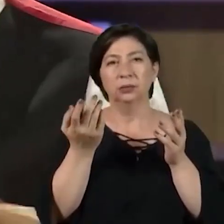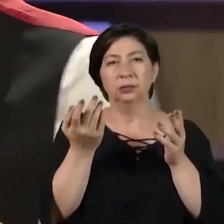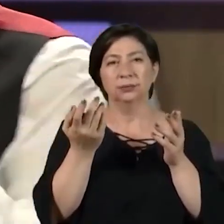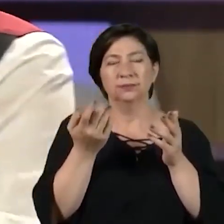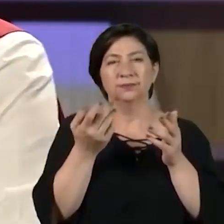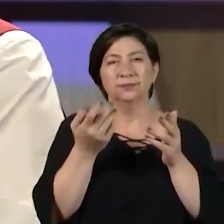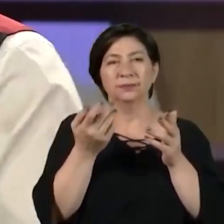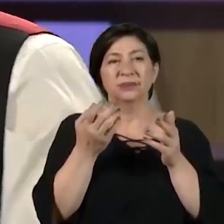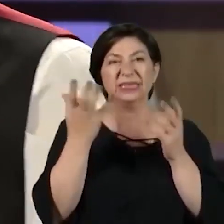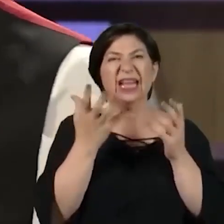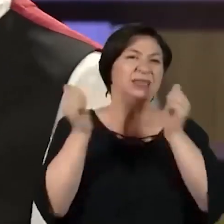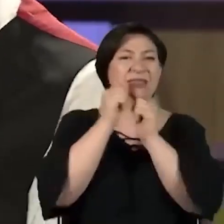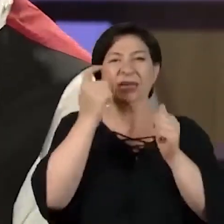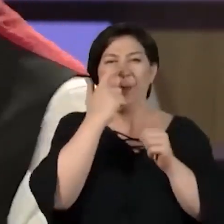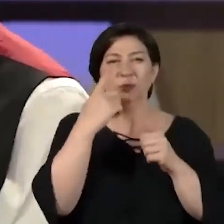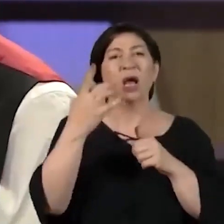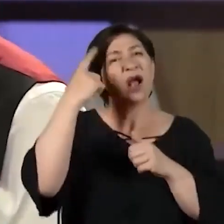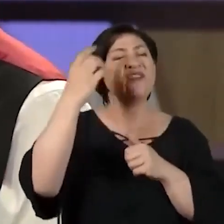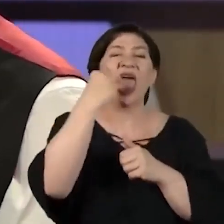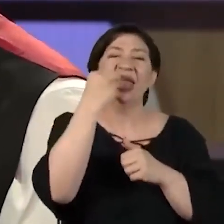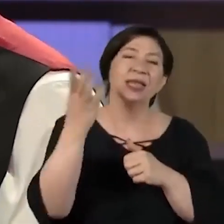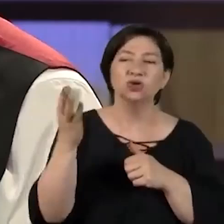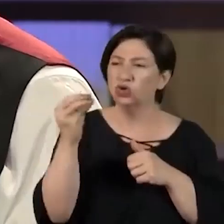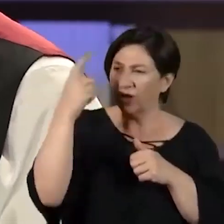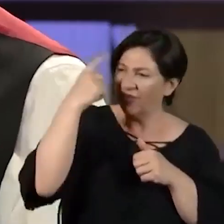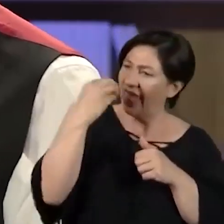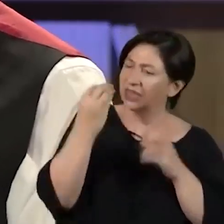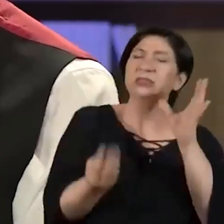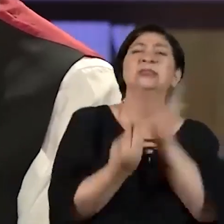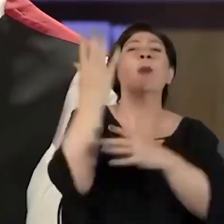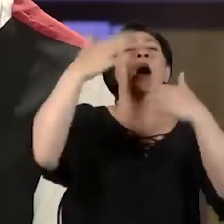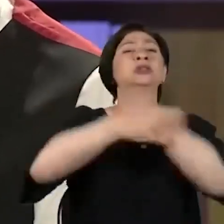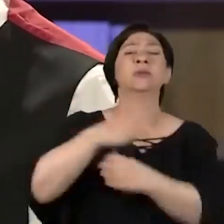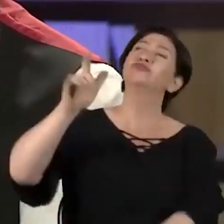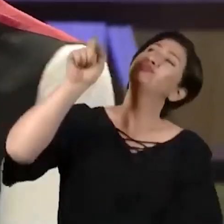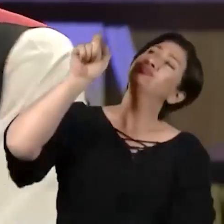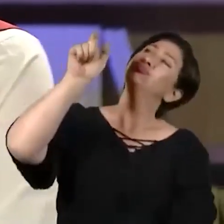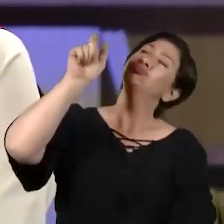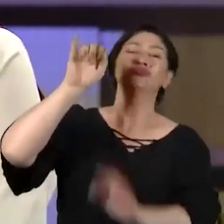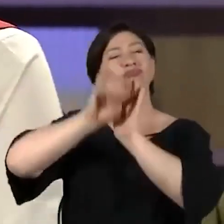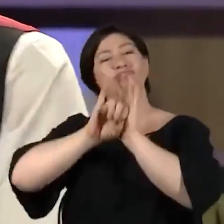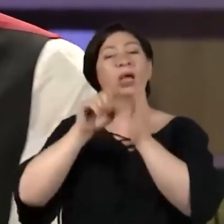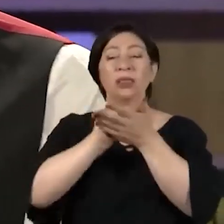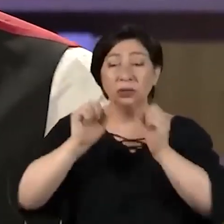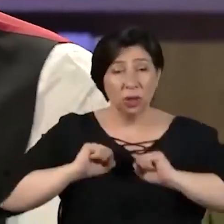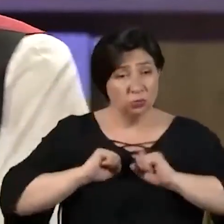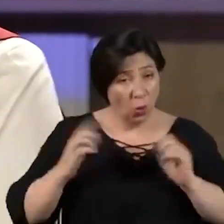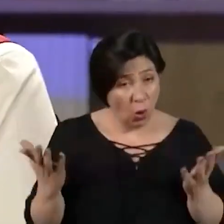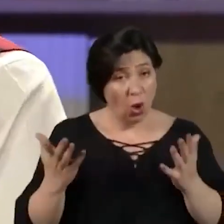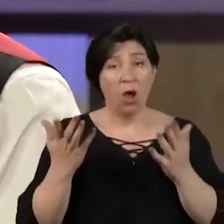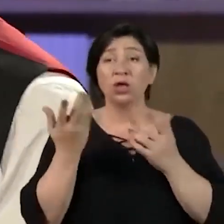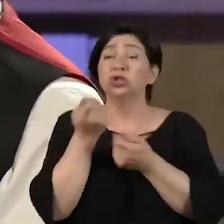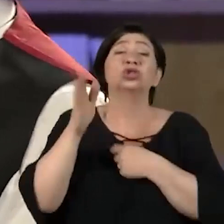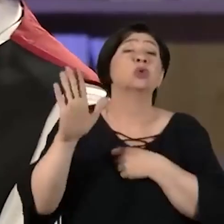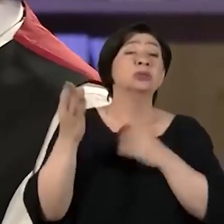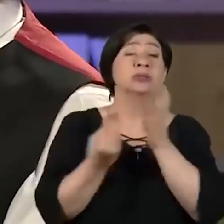yani birisi, daha da kaba söyleyeyim, yani kafayı yedi çocuk, kafayı yedi, sabahtan akşama kadar fotoğraflarını, ne derslerine çalışıyor ya da ne